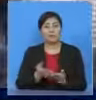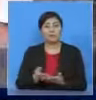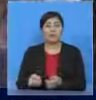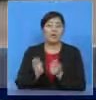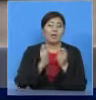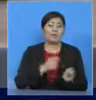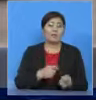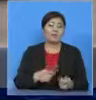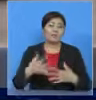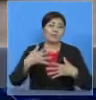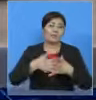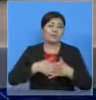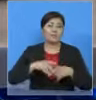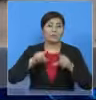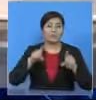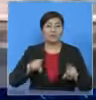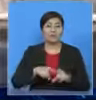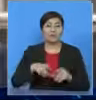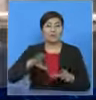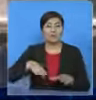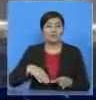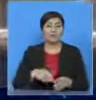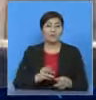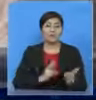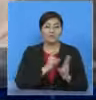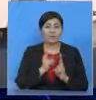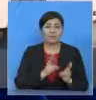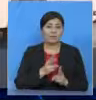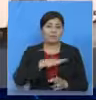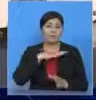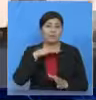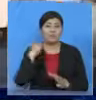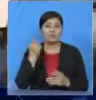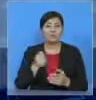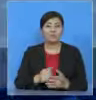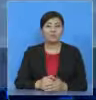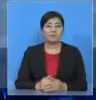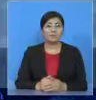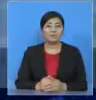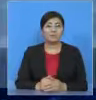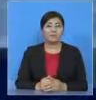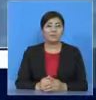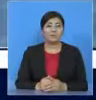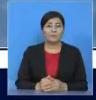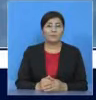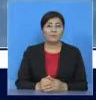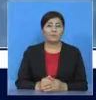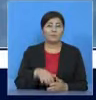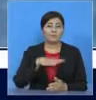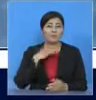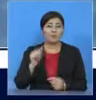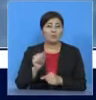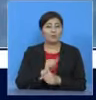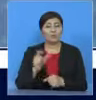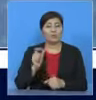карты, после чего уровень недовольства водителей и кондукторов резко возрос. Многие водители